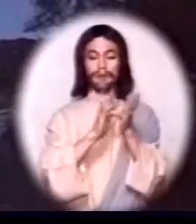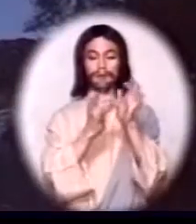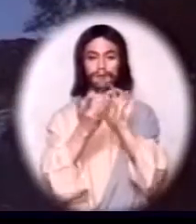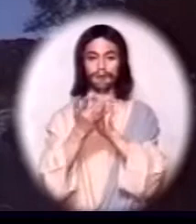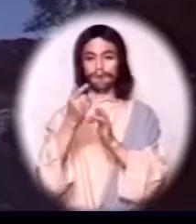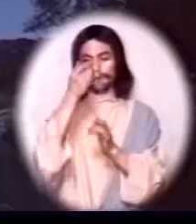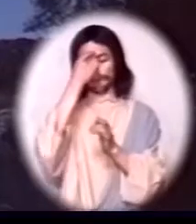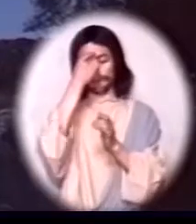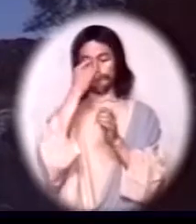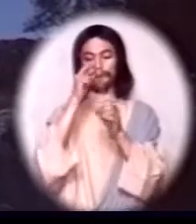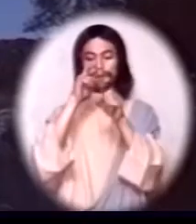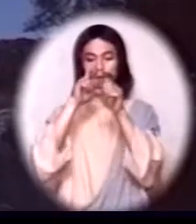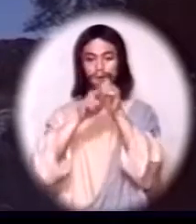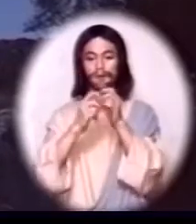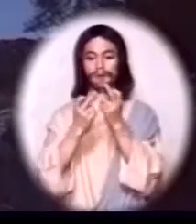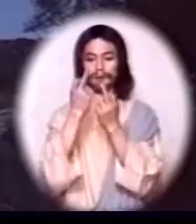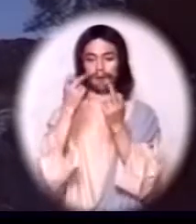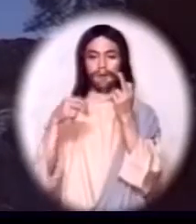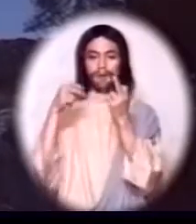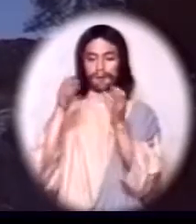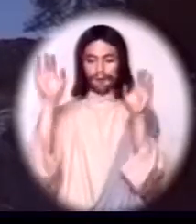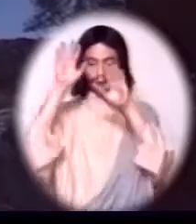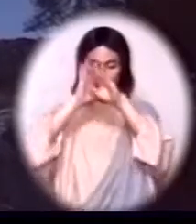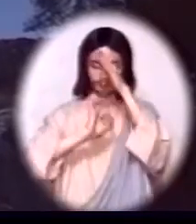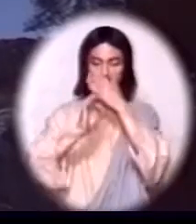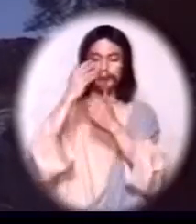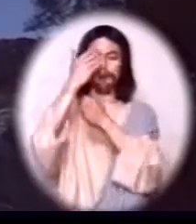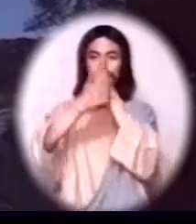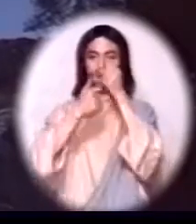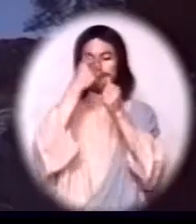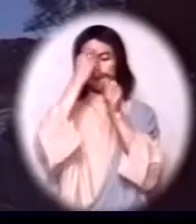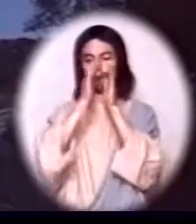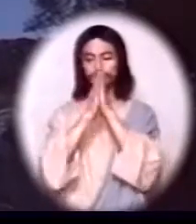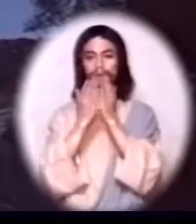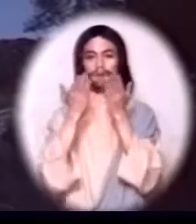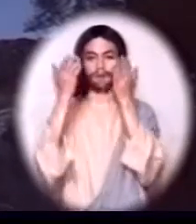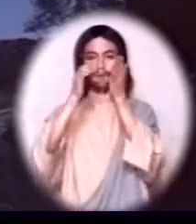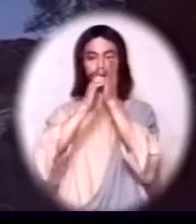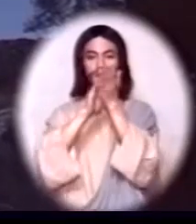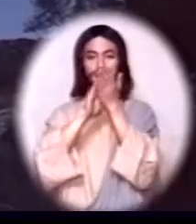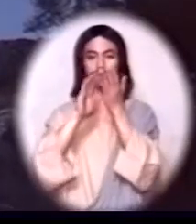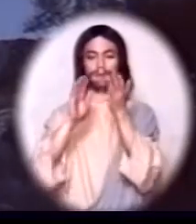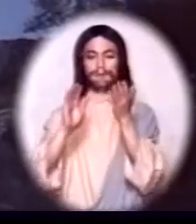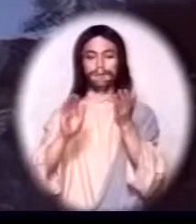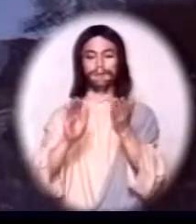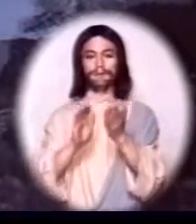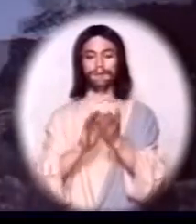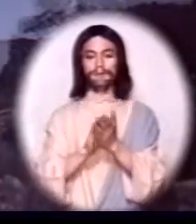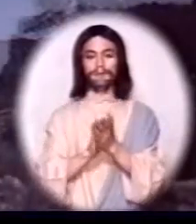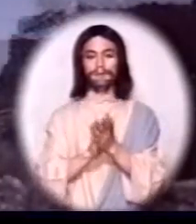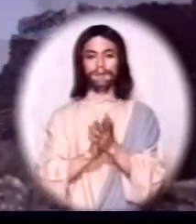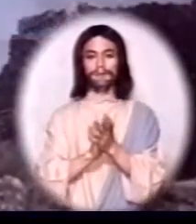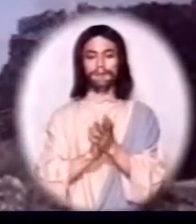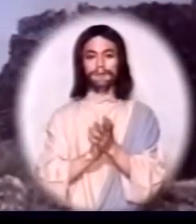그리고 예수님께서는 기도하러 산에 오르사 밤새도록 하나님께 기도를 드리셨습니다.